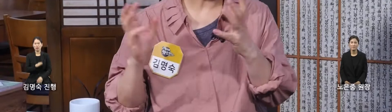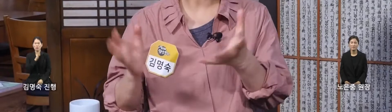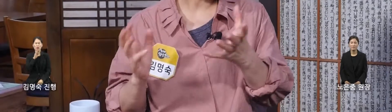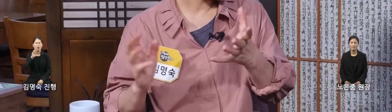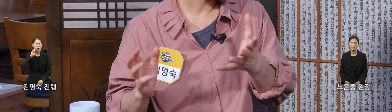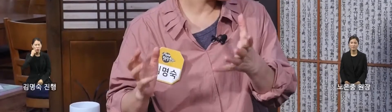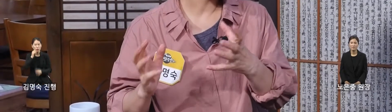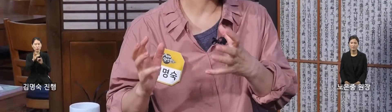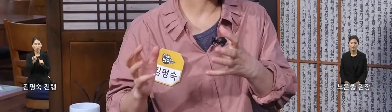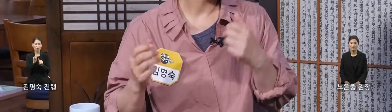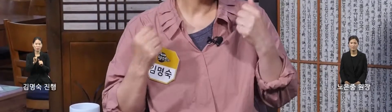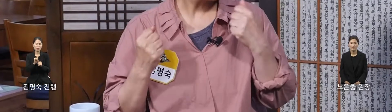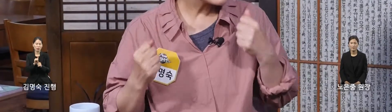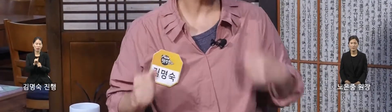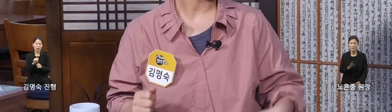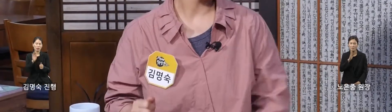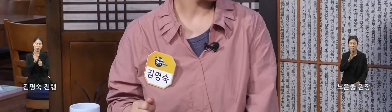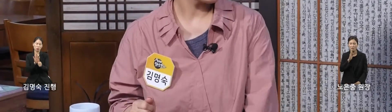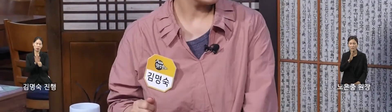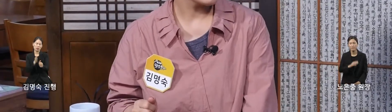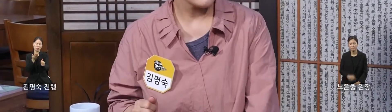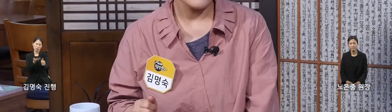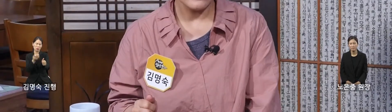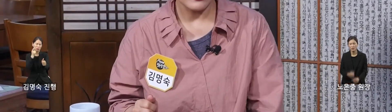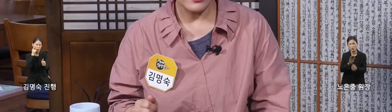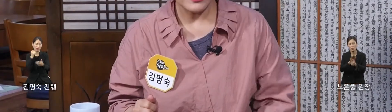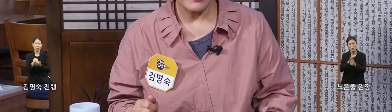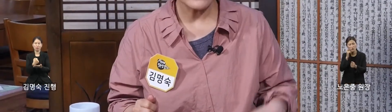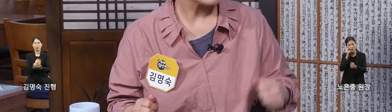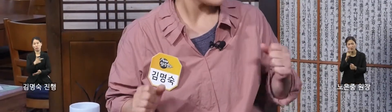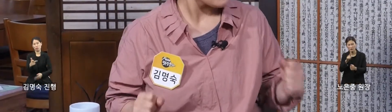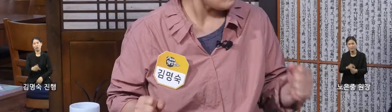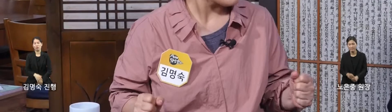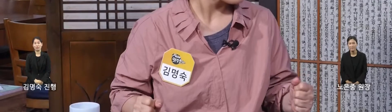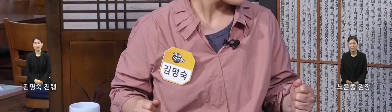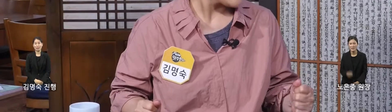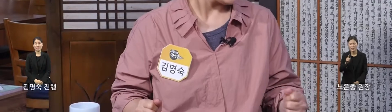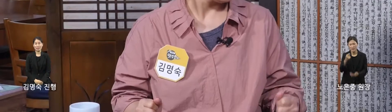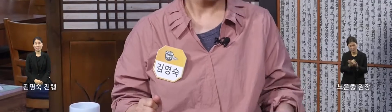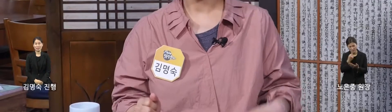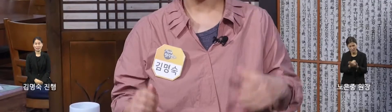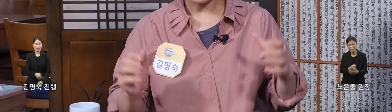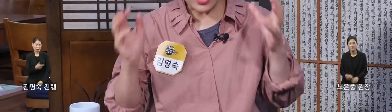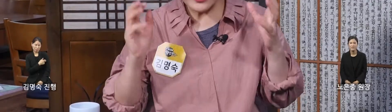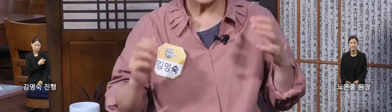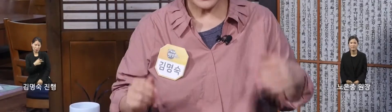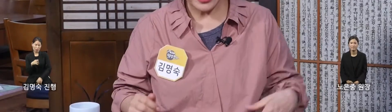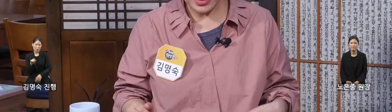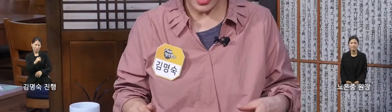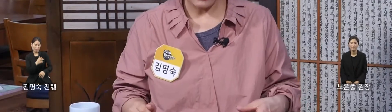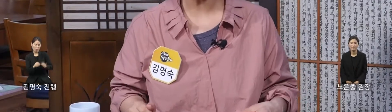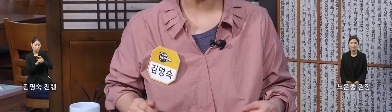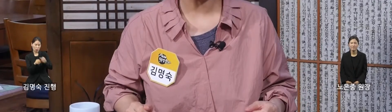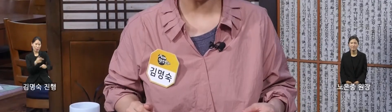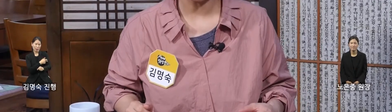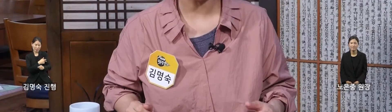분들을 도와드리지 못하는 그러지 못하니까 그게 너무 안타까워요. 이제 저희도 그걸 굉장히 마음에 이제 서서히 저희들이